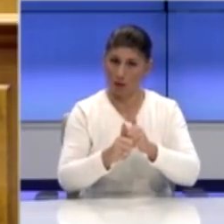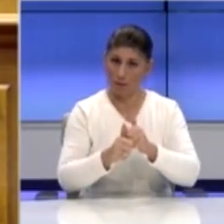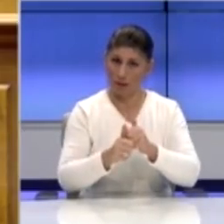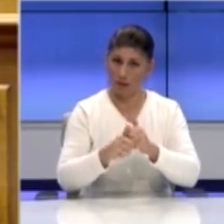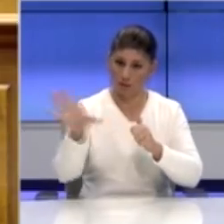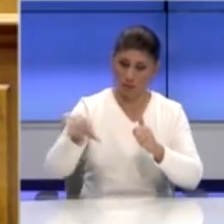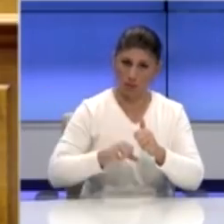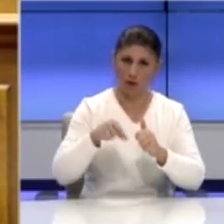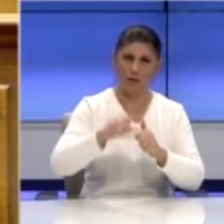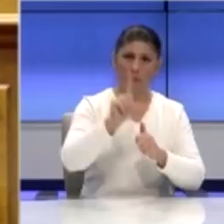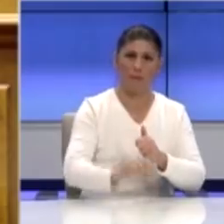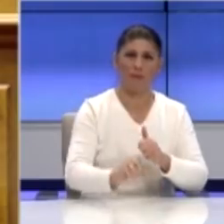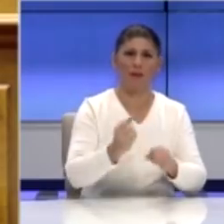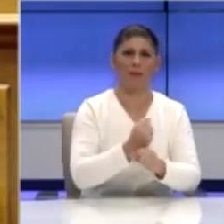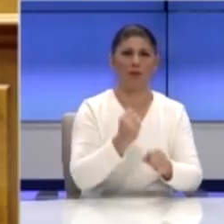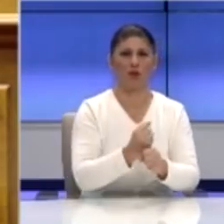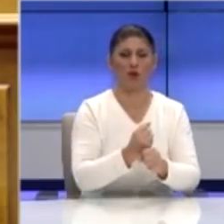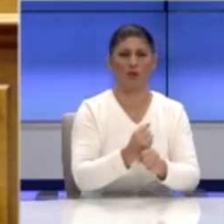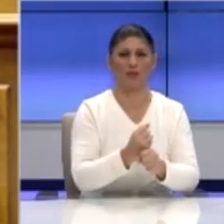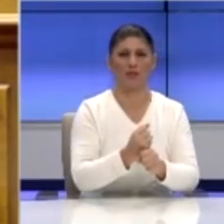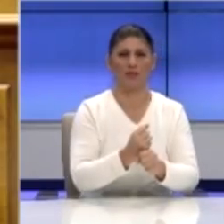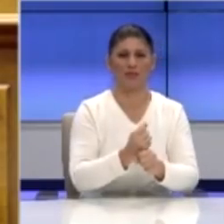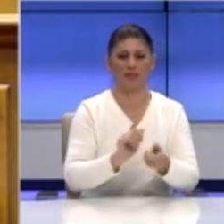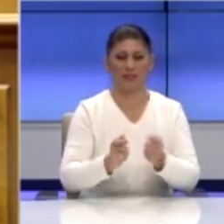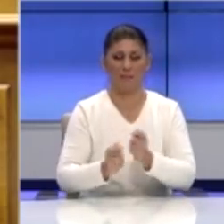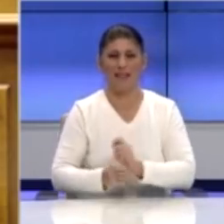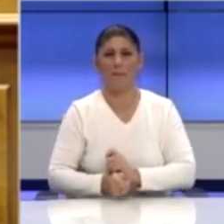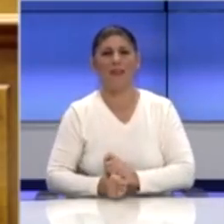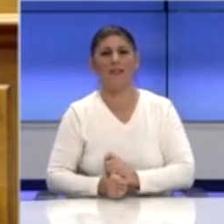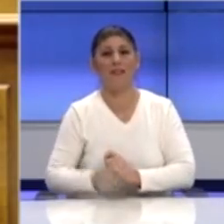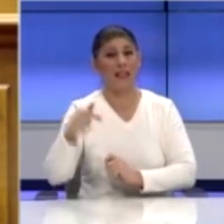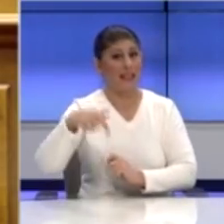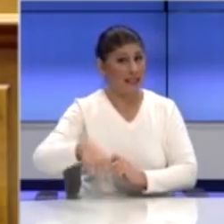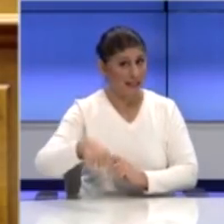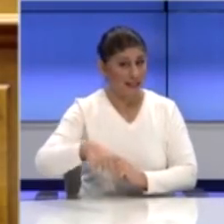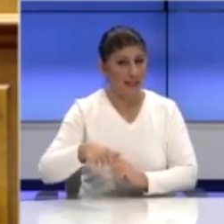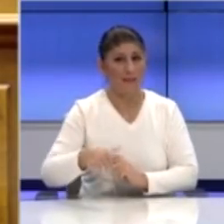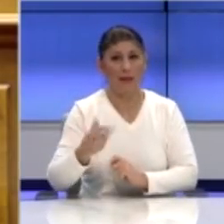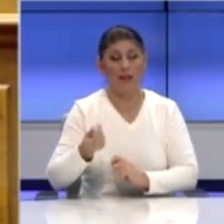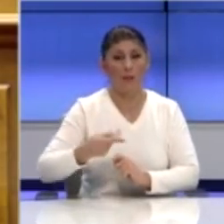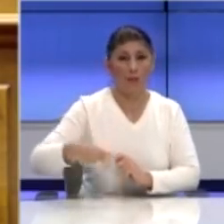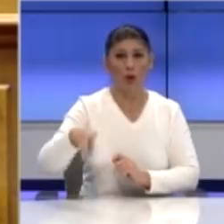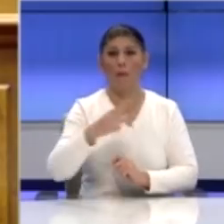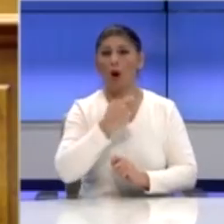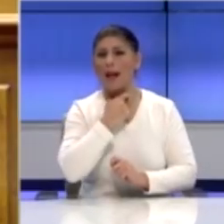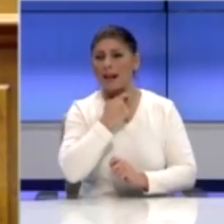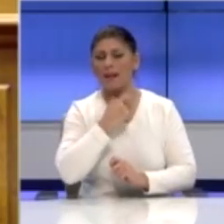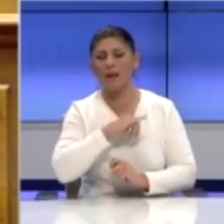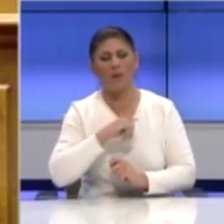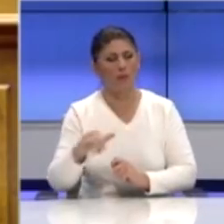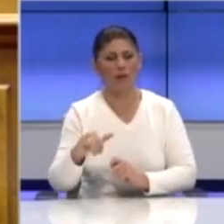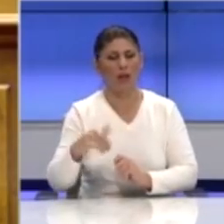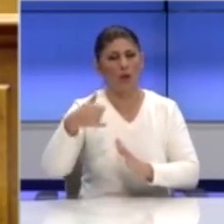θα οδηγήσει σε μείωση της απασχόλησης στη μεταποίηση. Σήμερα είναι περισσότερο αναγκαία από ποτέ